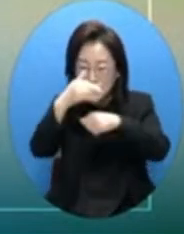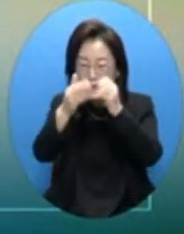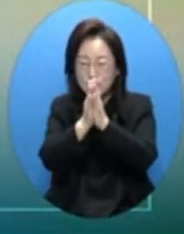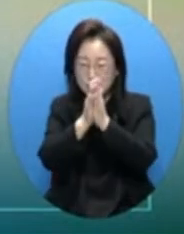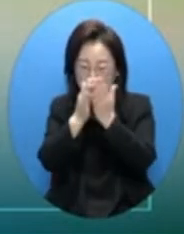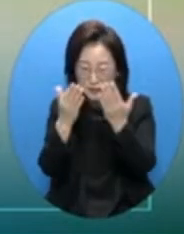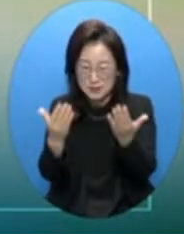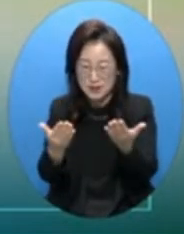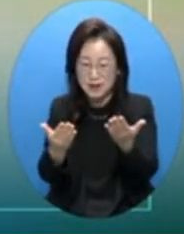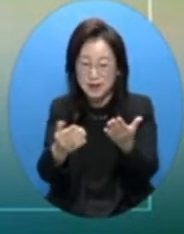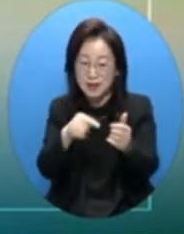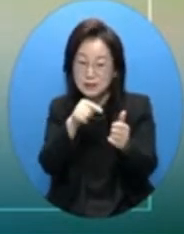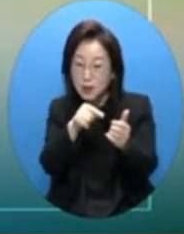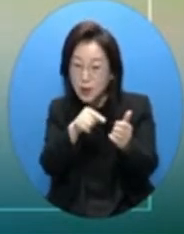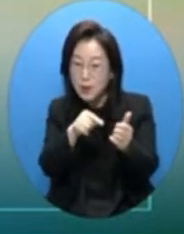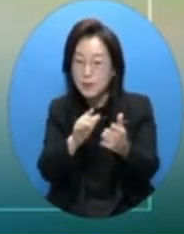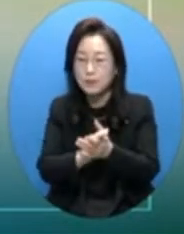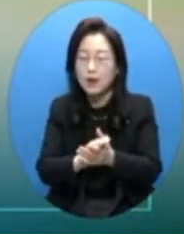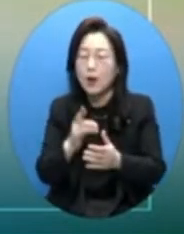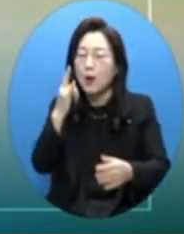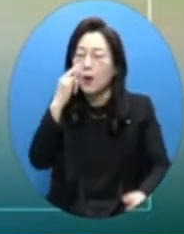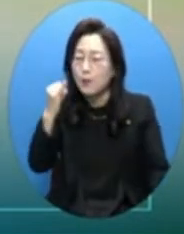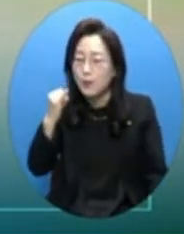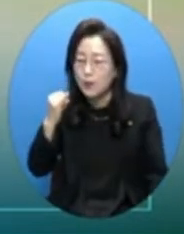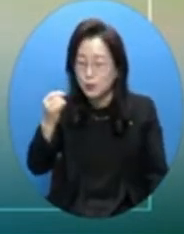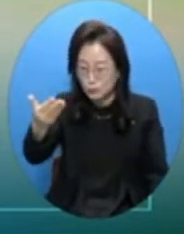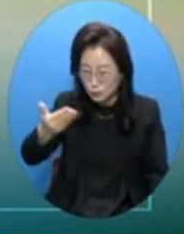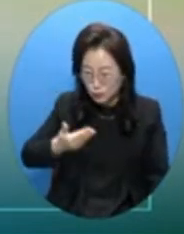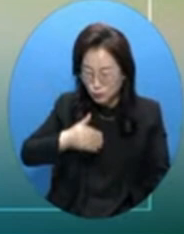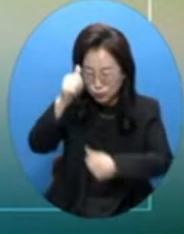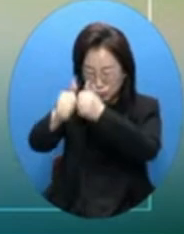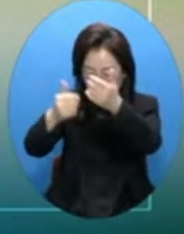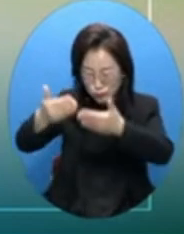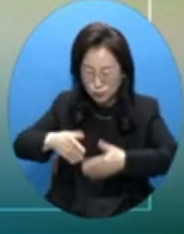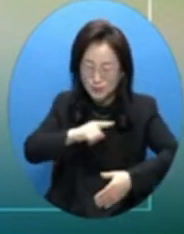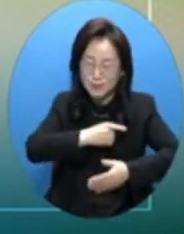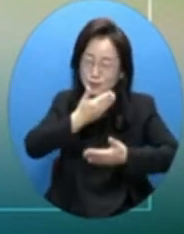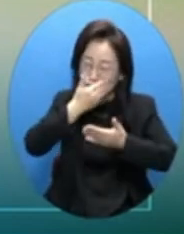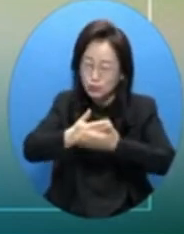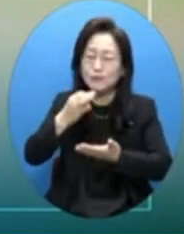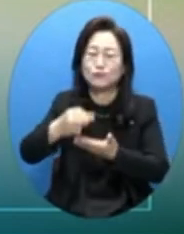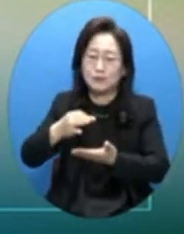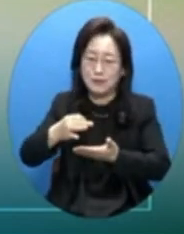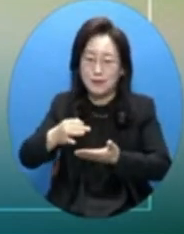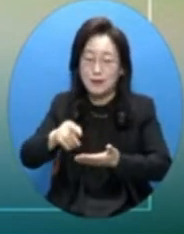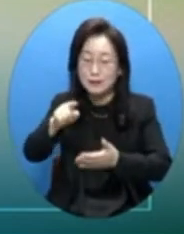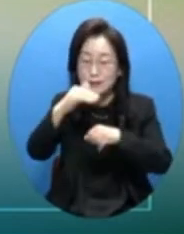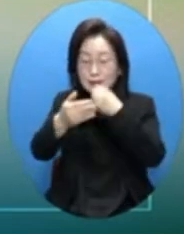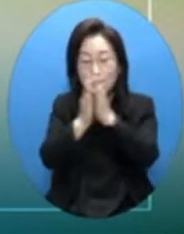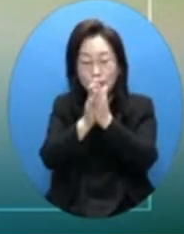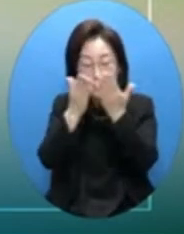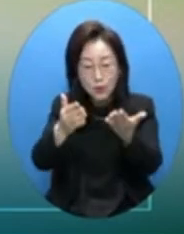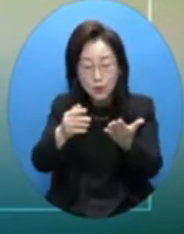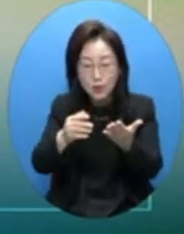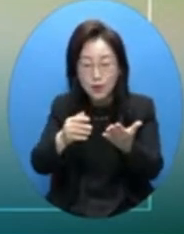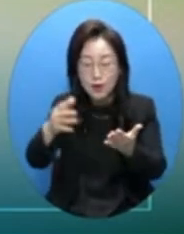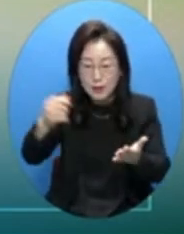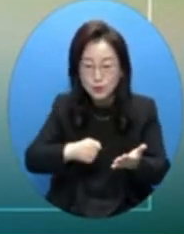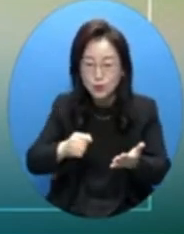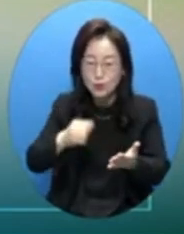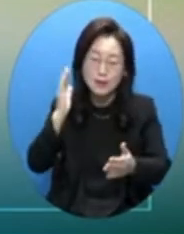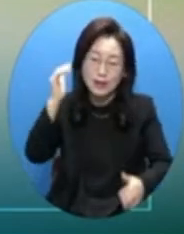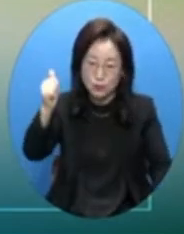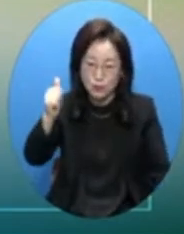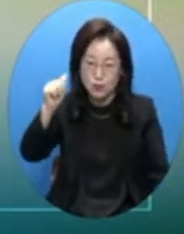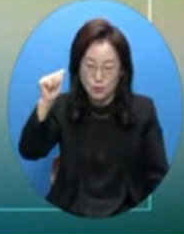나왔는데이 낡은 성의 책은 바로 어머니께서 저에게 물리신 가장 값진 유산입니다 저는이 성경책으로 말미암아 대통령이 되어